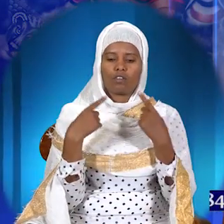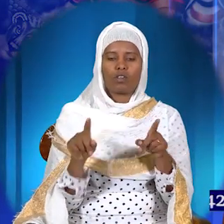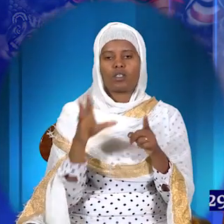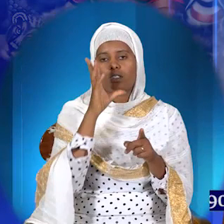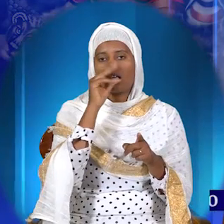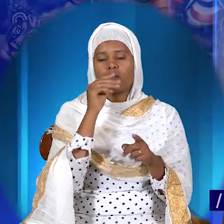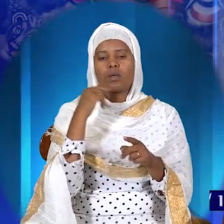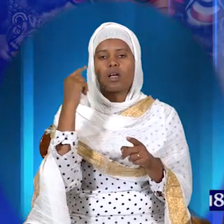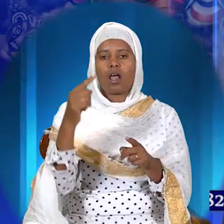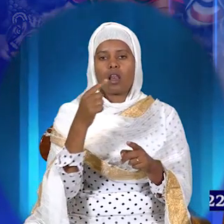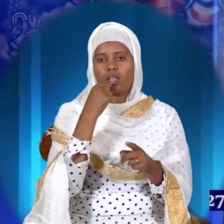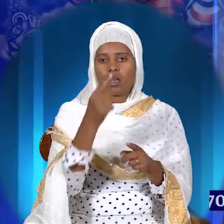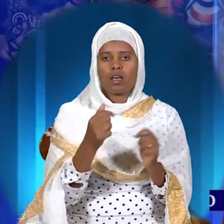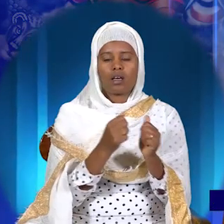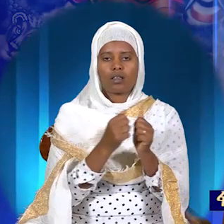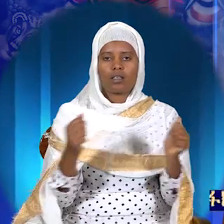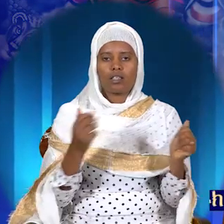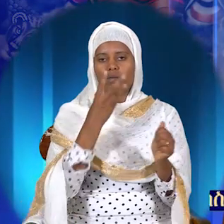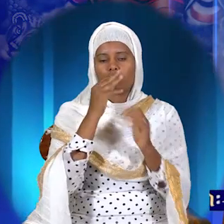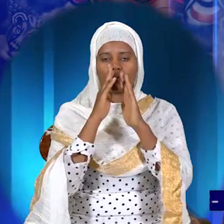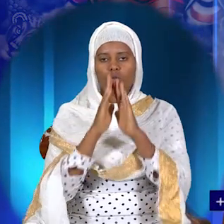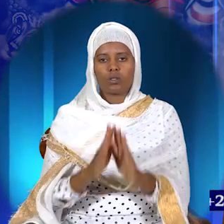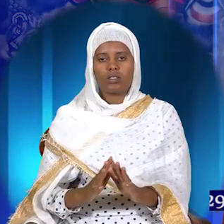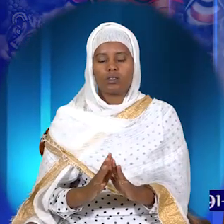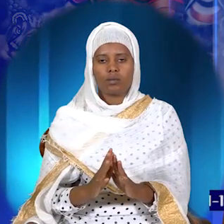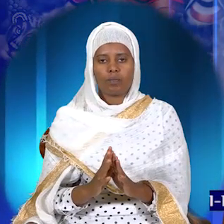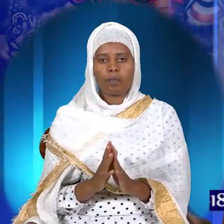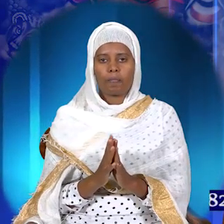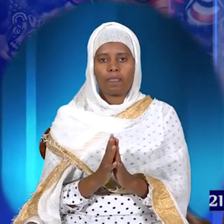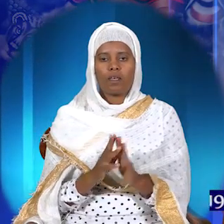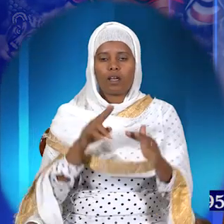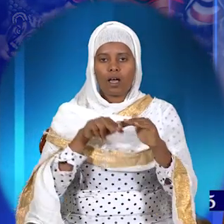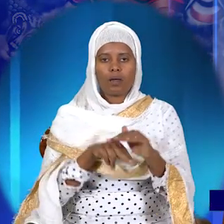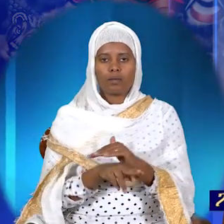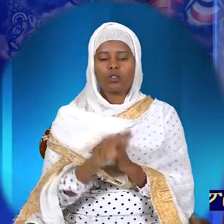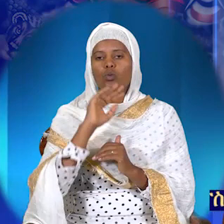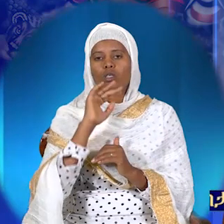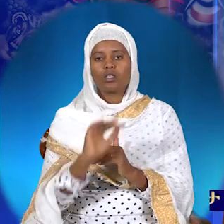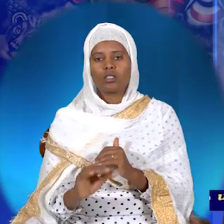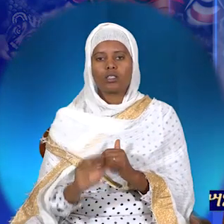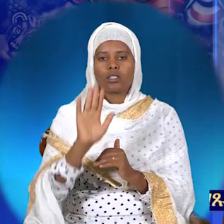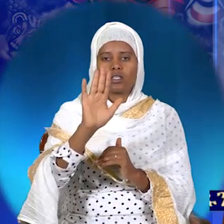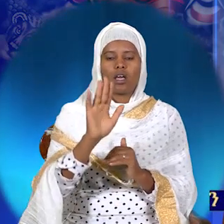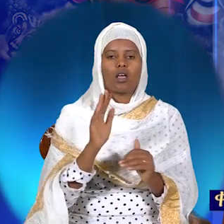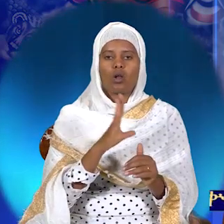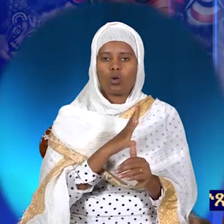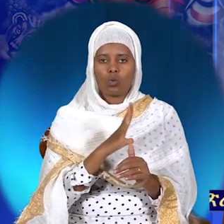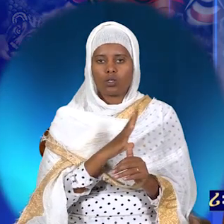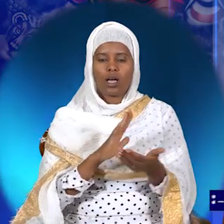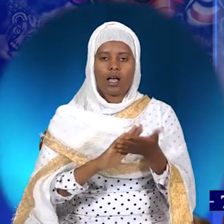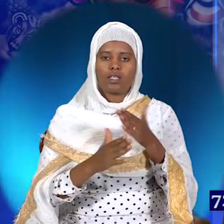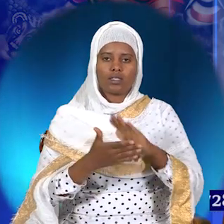ጥራይ ፈልዩ ዝጠቅስ እዩ ቃል እንተዳኢልና ግን ንመንፈስ ቅዱስን ንአብን ንወልድን